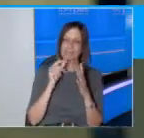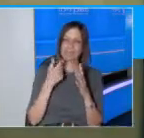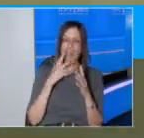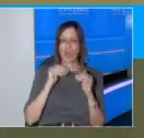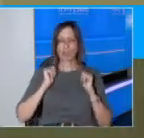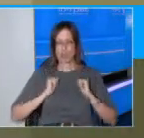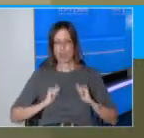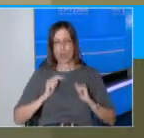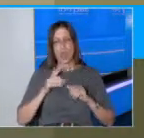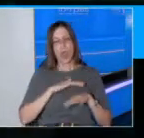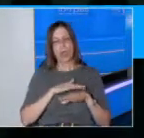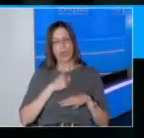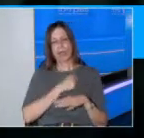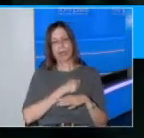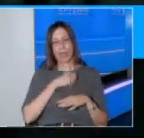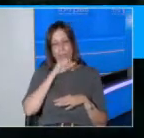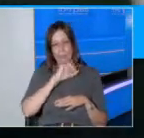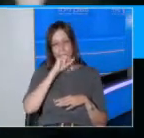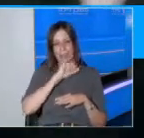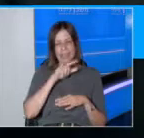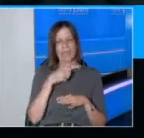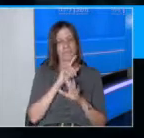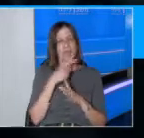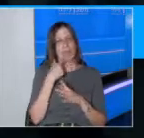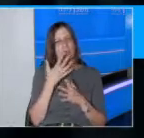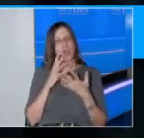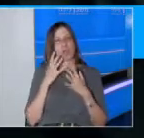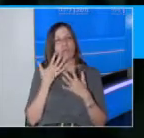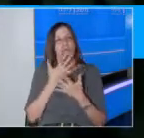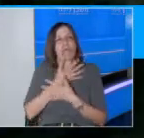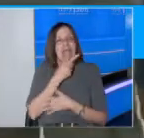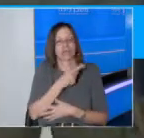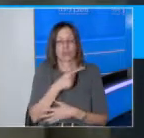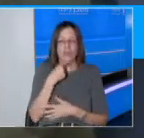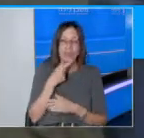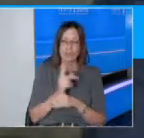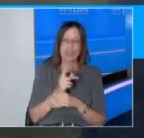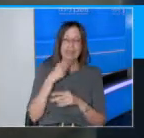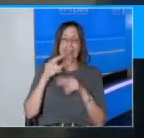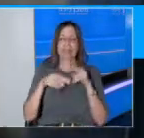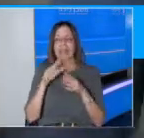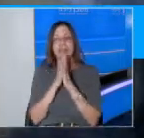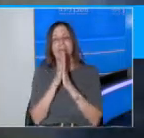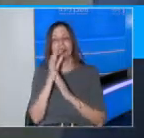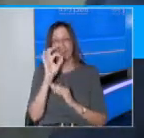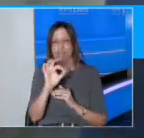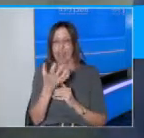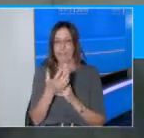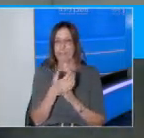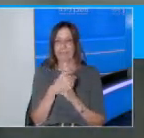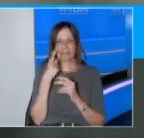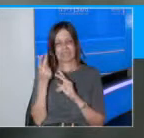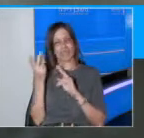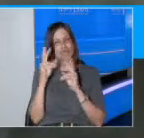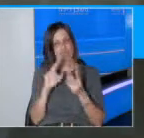מתחנף אליהם, הוא אומר להם שהוא מעריץ אותם, הוא מיד אומר להם שהוא יטפל בבקשות שלהם, כן? ומצד